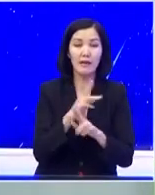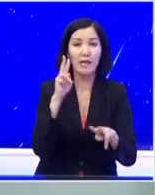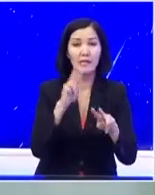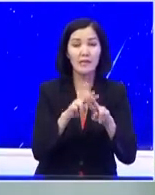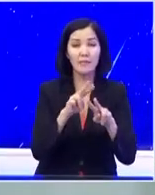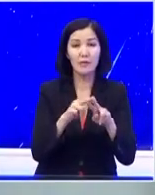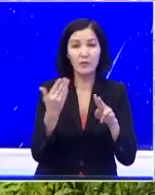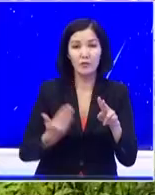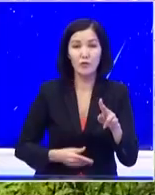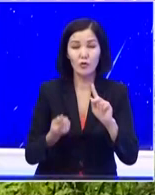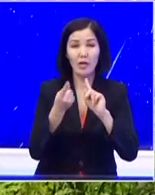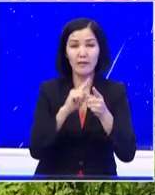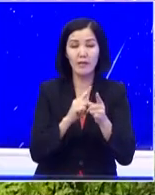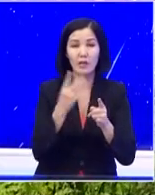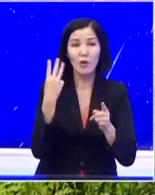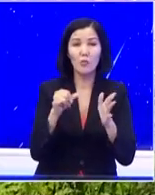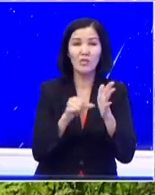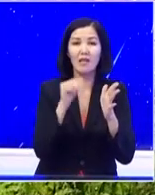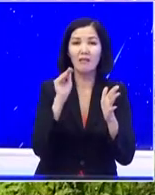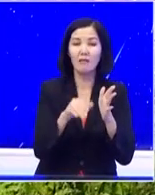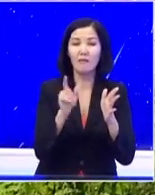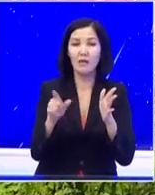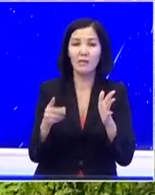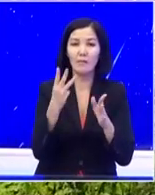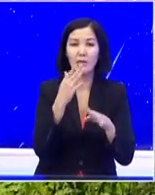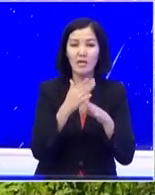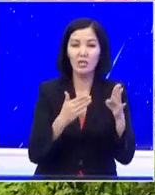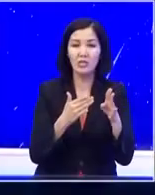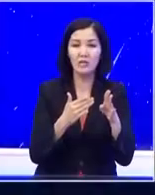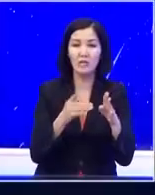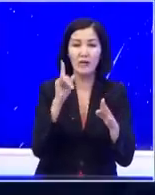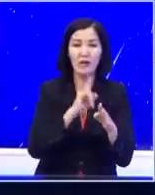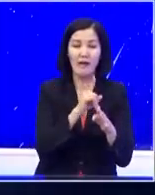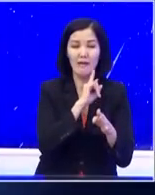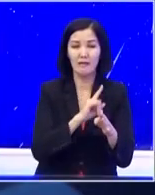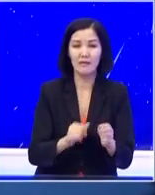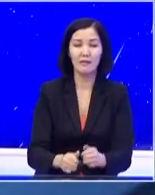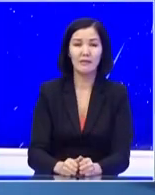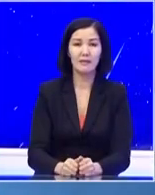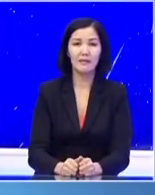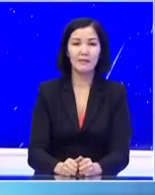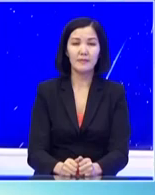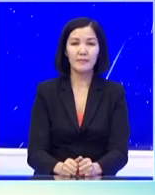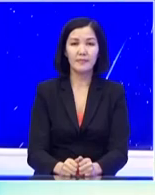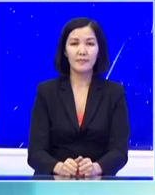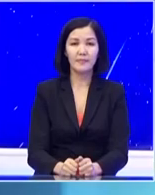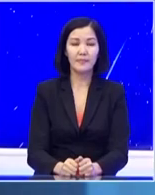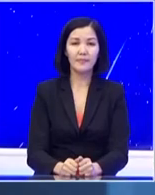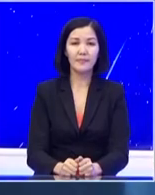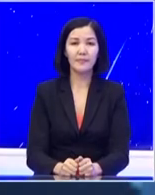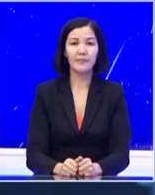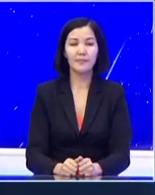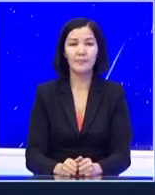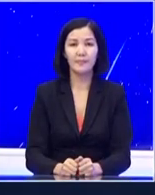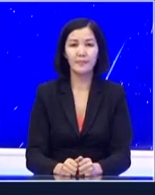тордың тұрғынына айналған 36 мың адамның 2,5 мыңы әйелдер. Камшат Мұхамеджан, Абзал Нүсіп, Жетісу